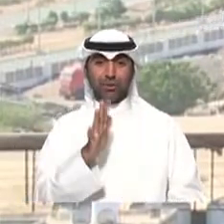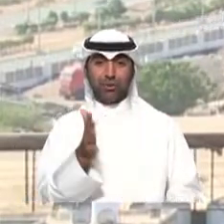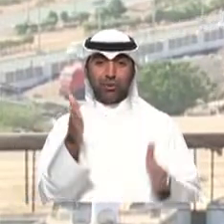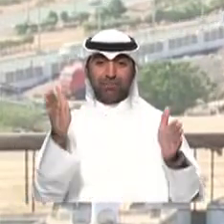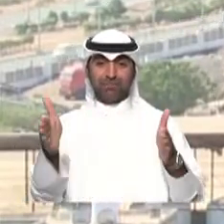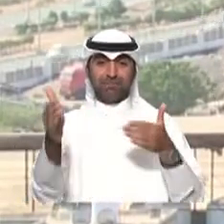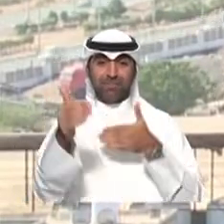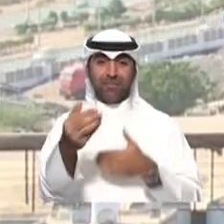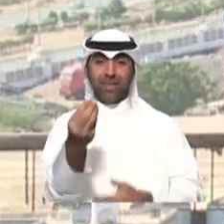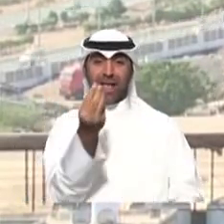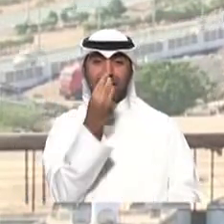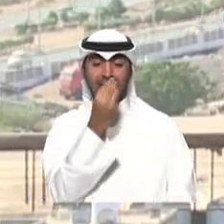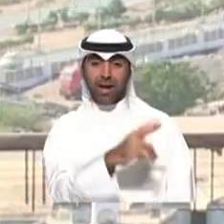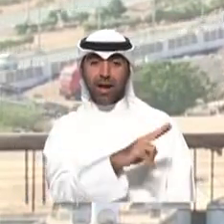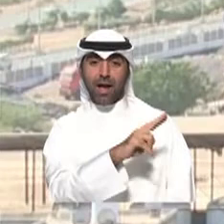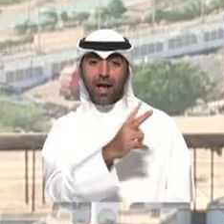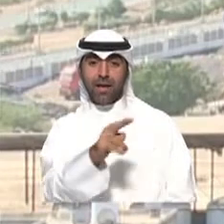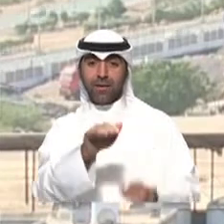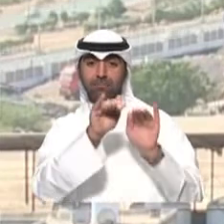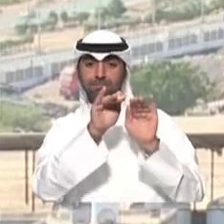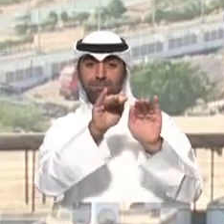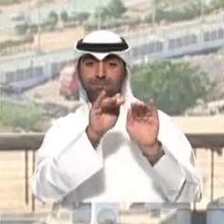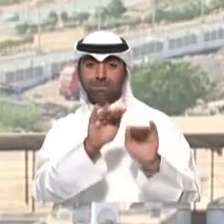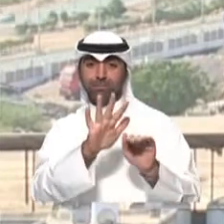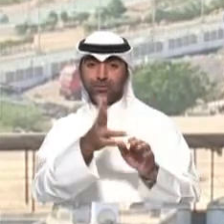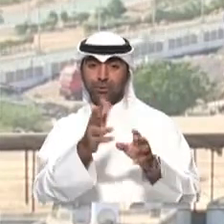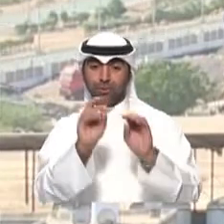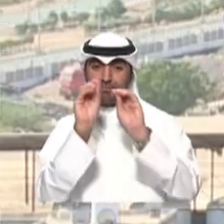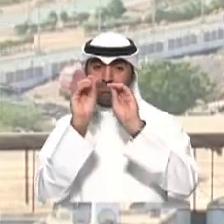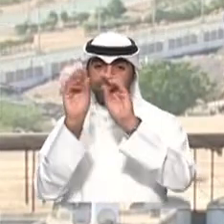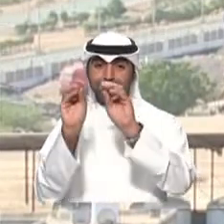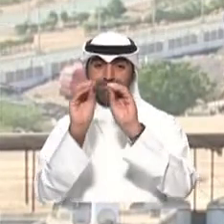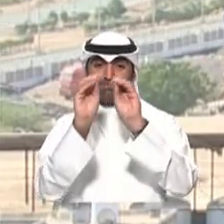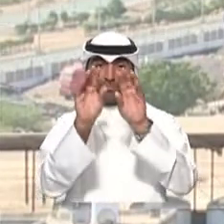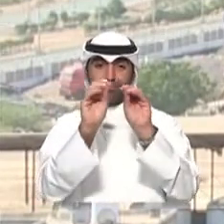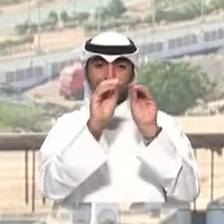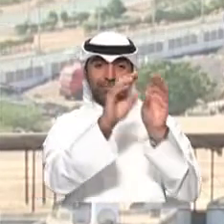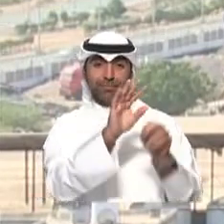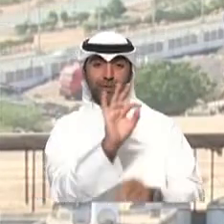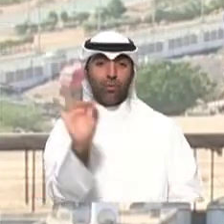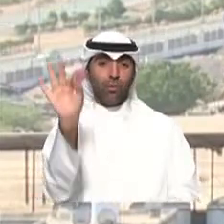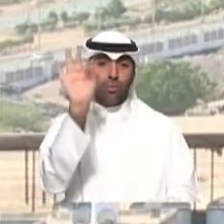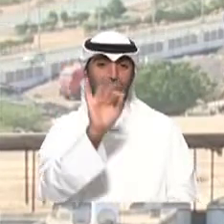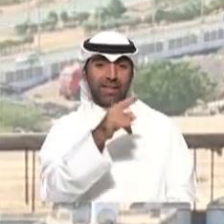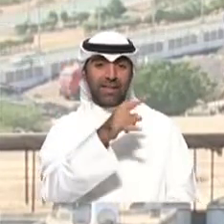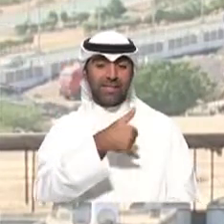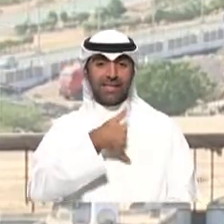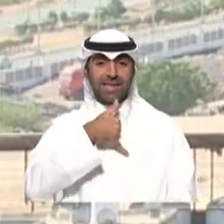النازحة والأشد فقرا في محافظتي مأرب وتعز.